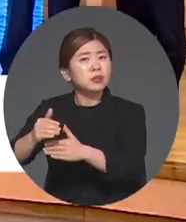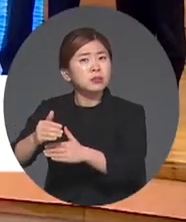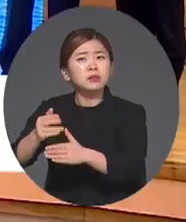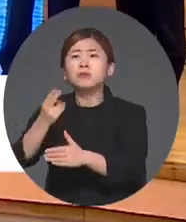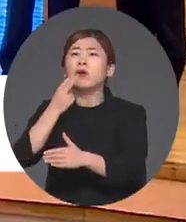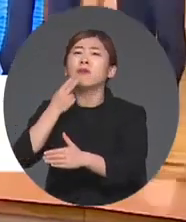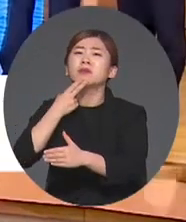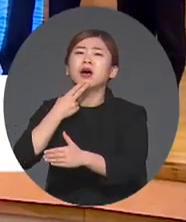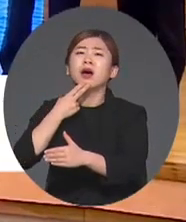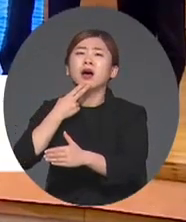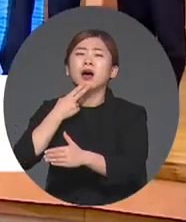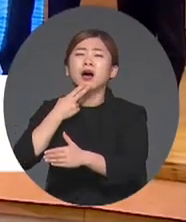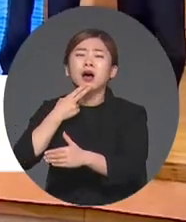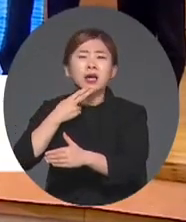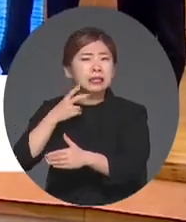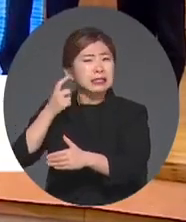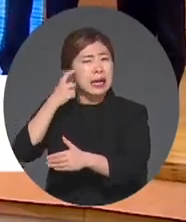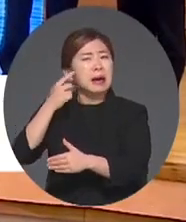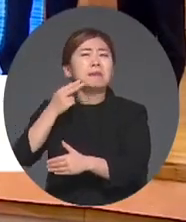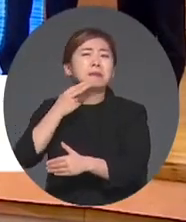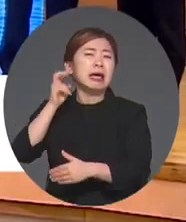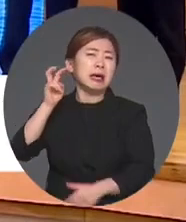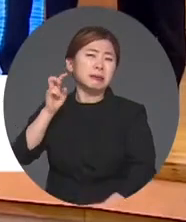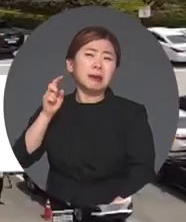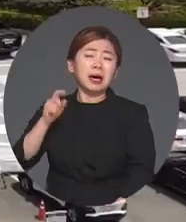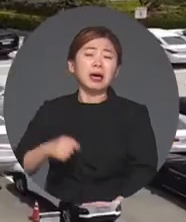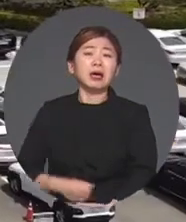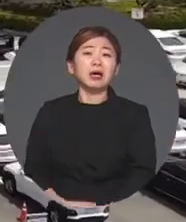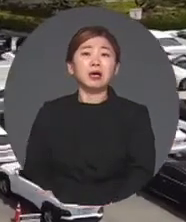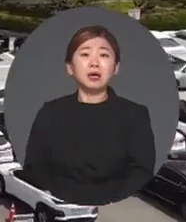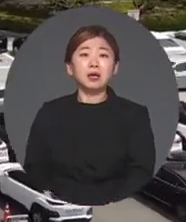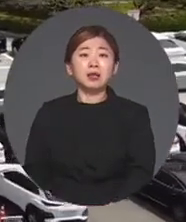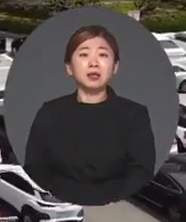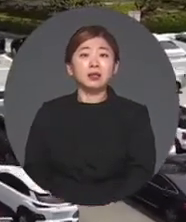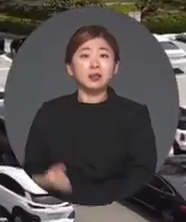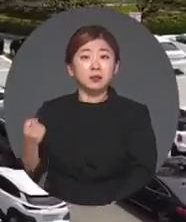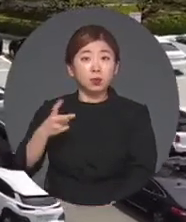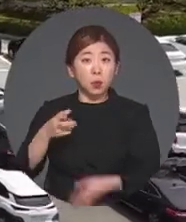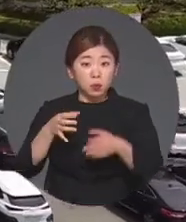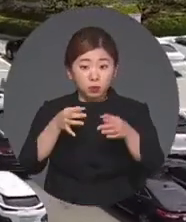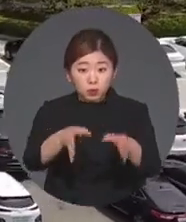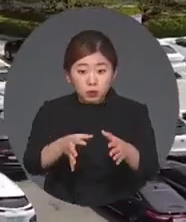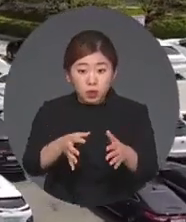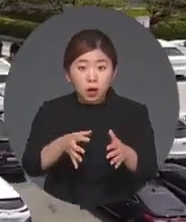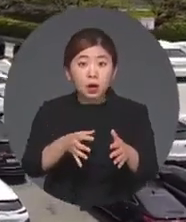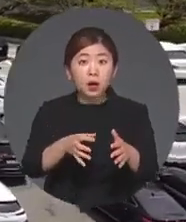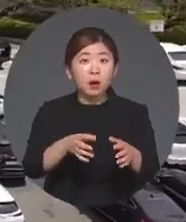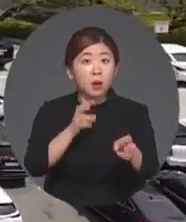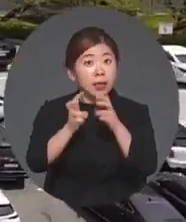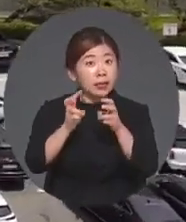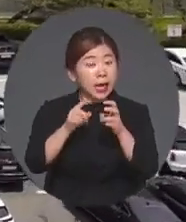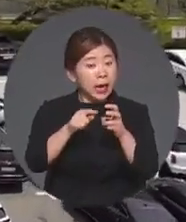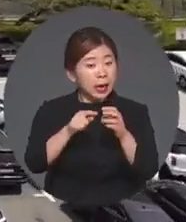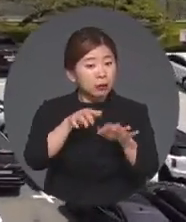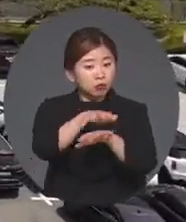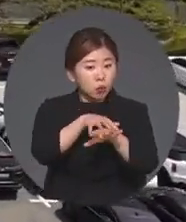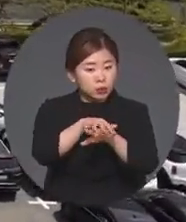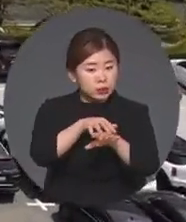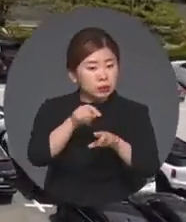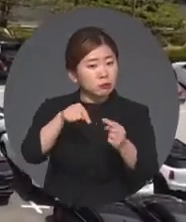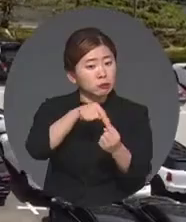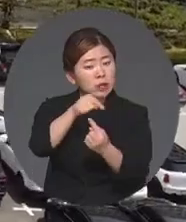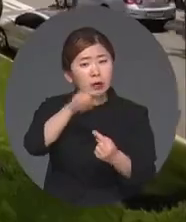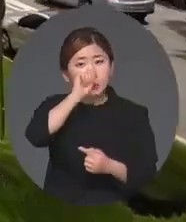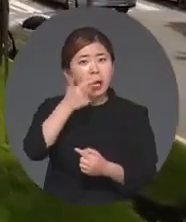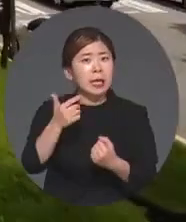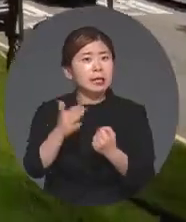의지와 관련해서는 조금 부정적인 의견을 가지고 있느냐 아니냐. 또 출자 출영 기관의 조직 운영이 비효율적이라면서